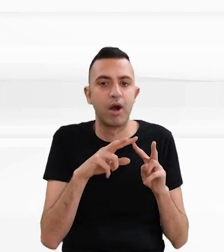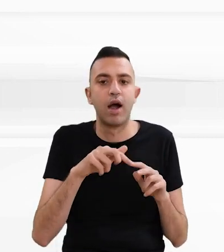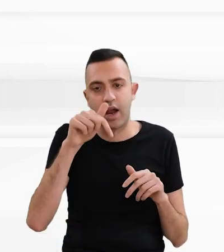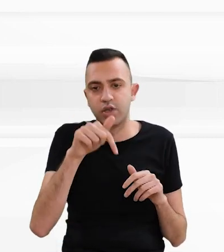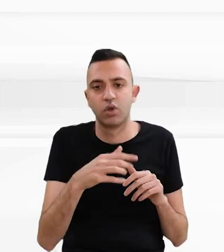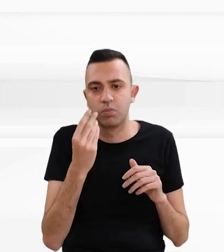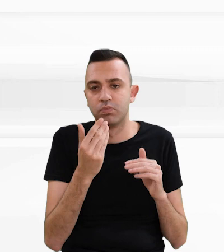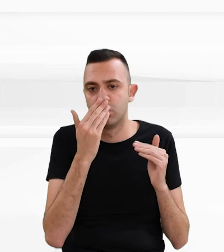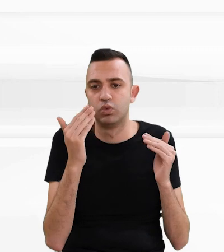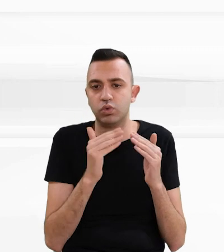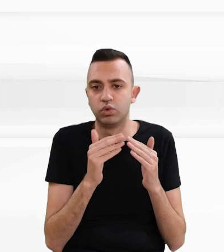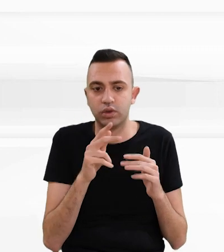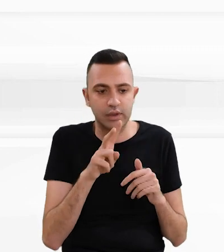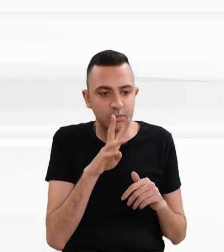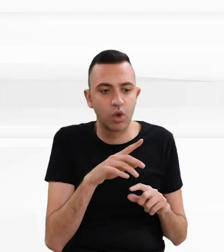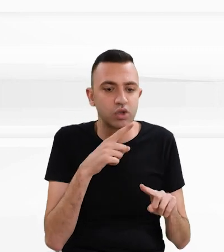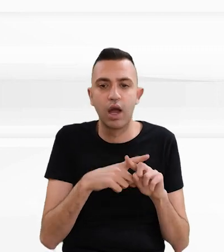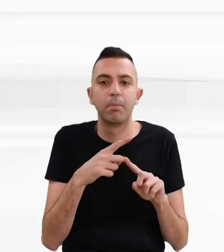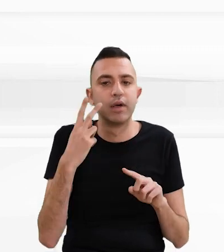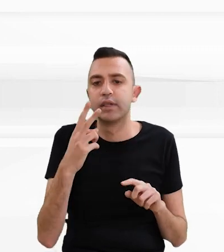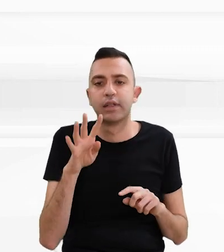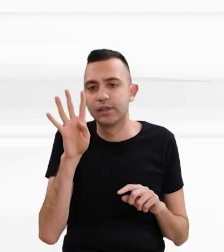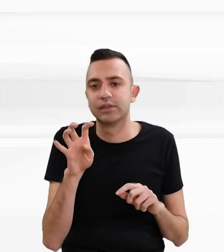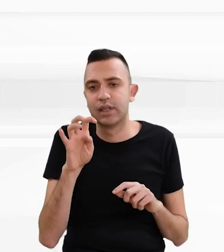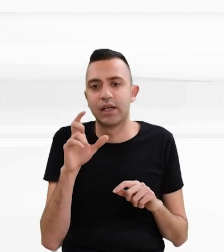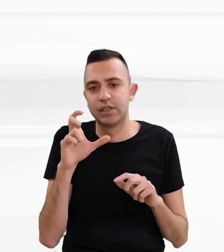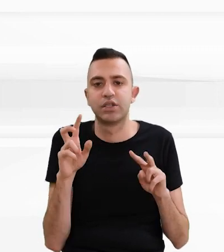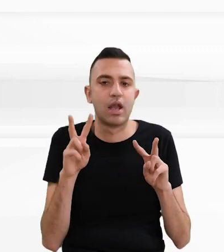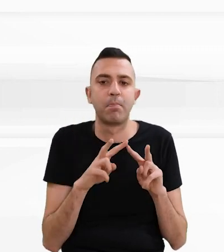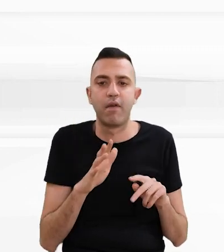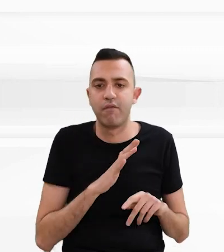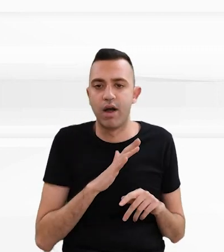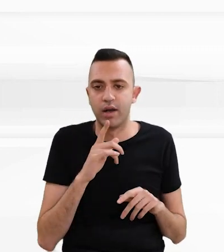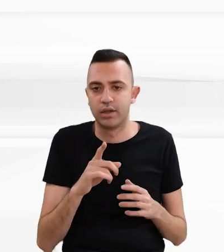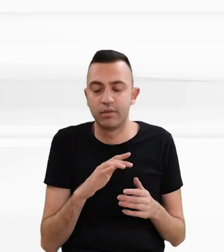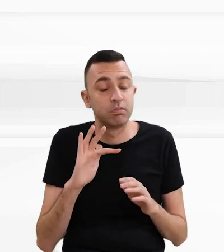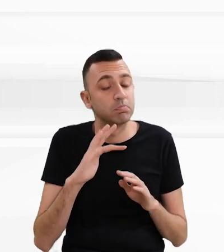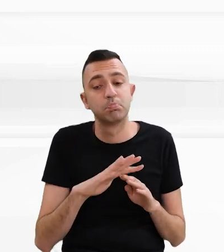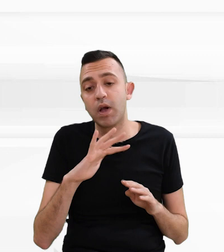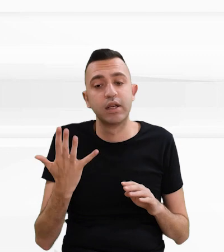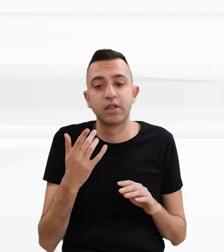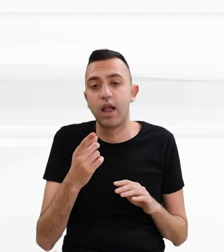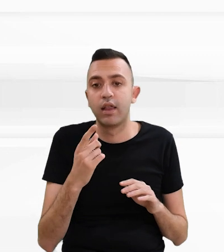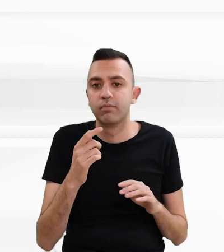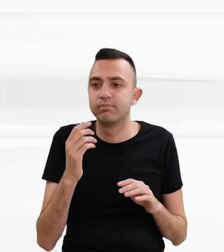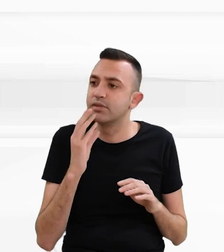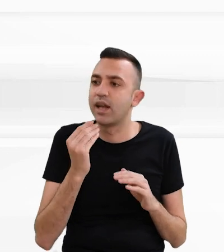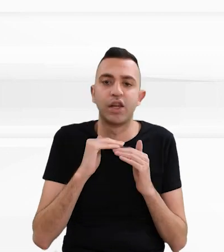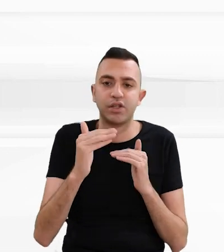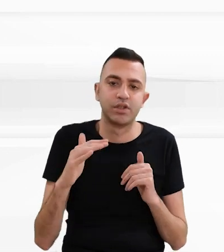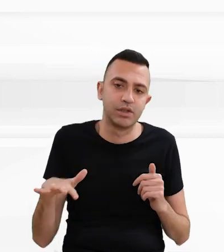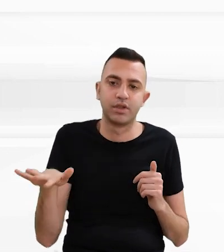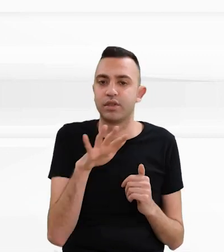aşağıda olmalı Demek ki 24x 2'den 48 santimetre mizde bir var başka şimdi değerli gençler